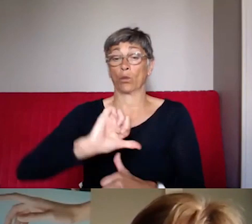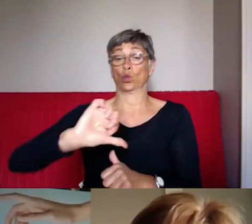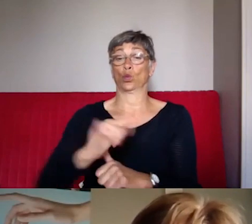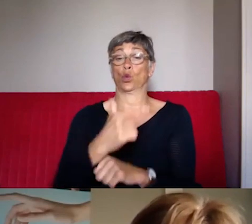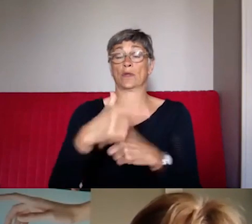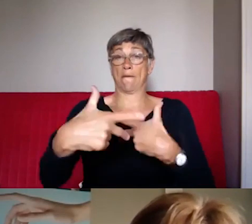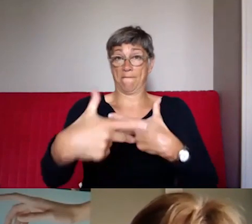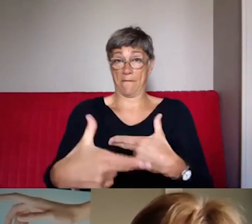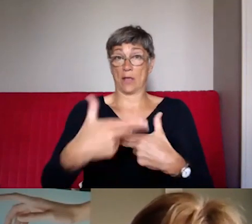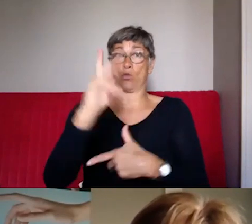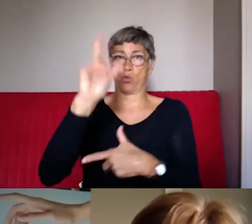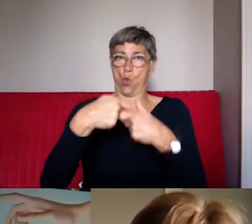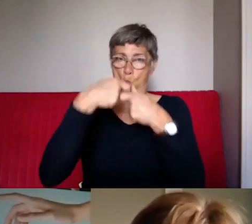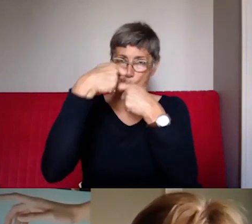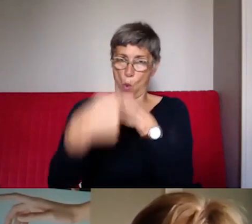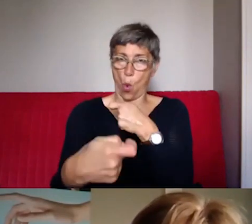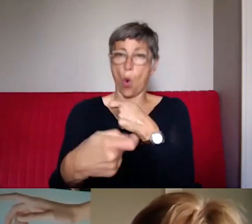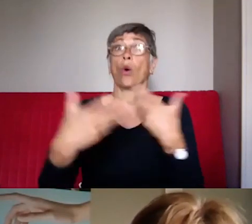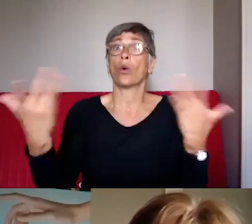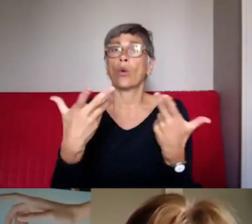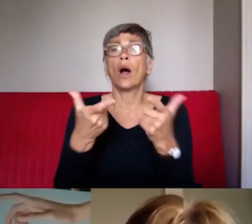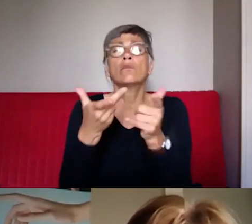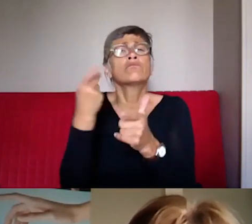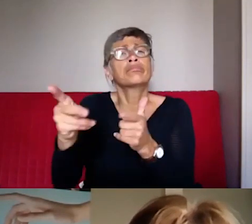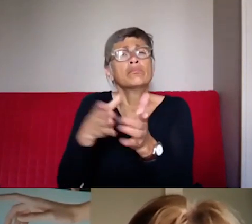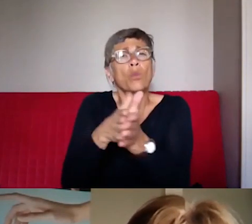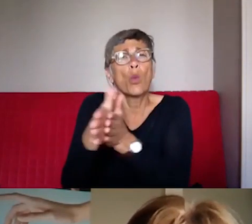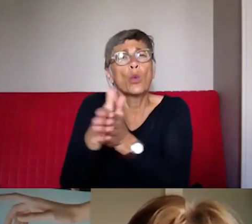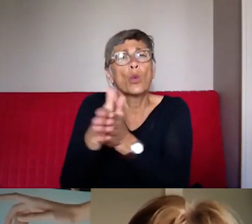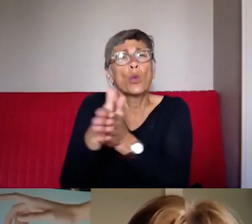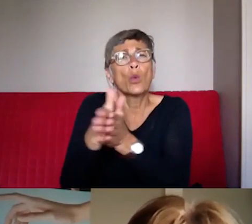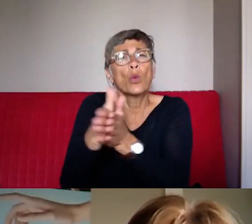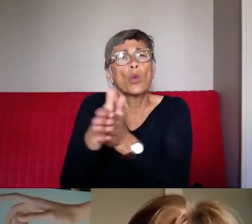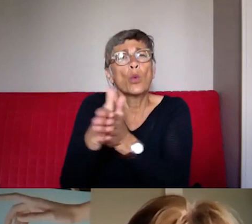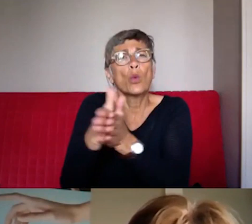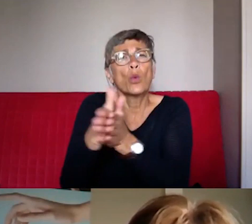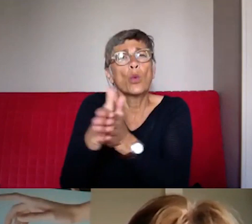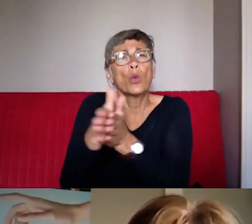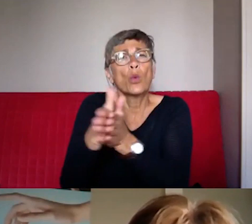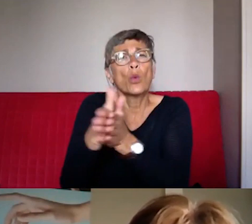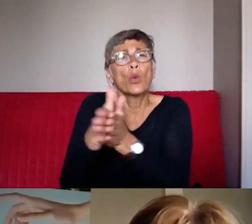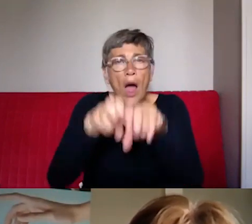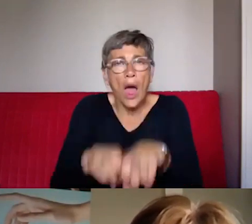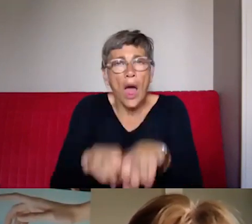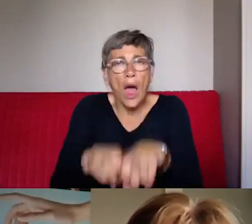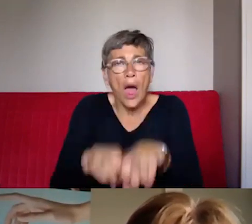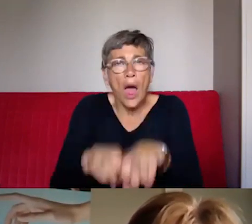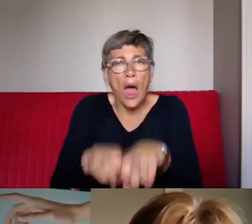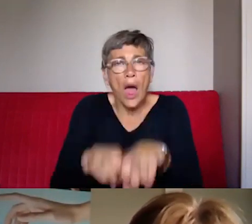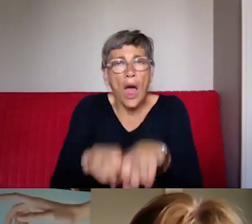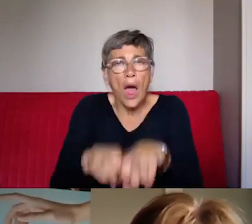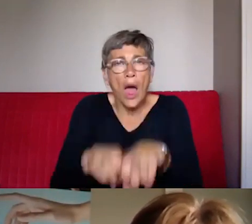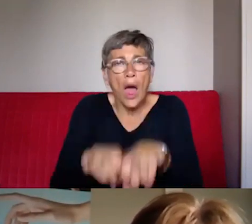longue et qui est l'analyse des motivations, des intérêts professionnels et personnels, puisqu'on fait toujours en fonction de l'un et de